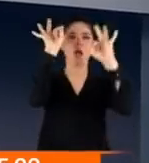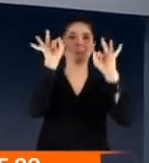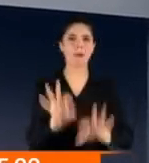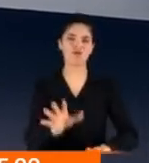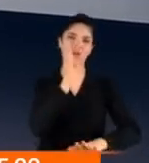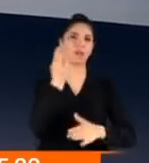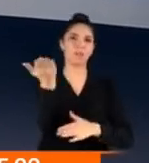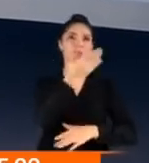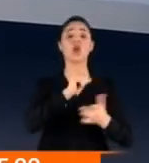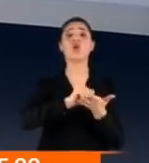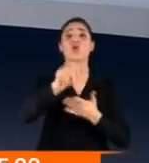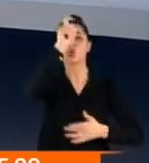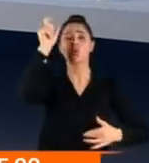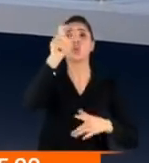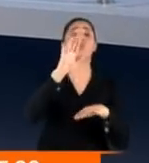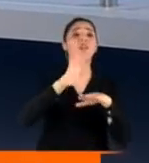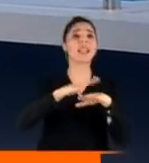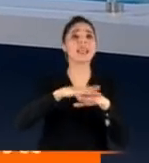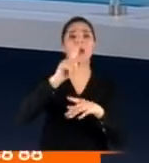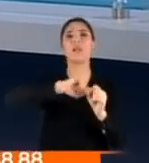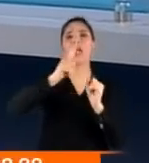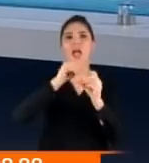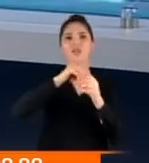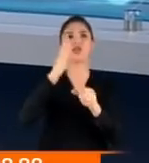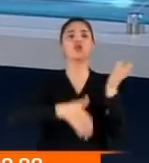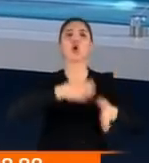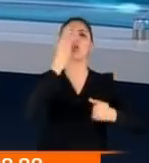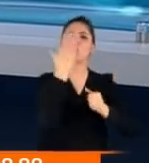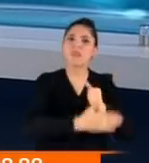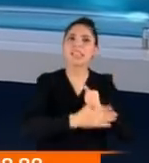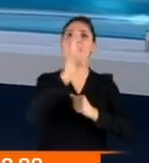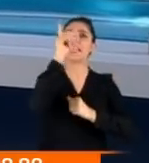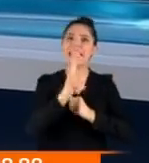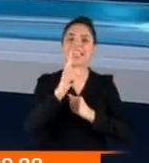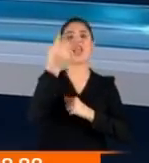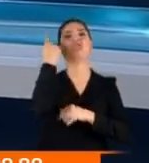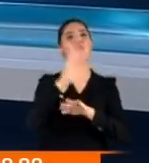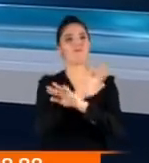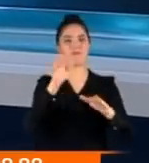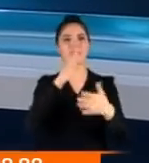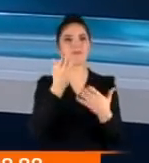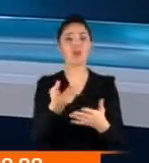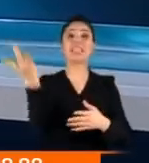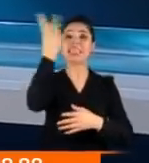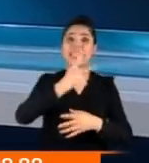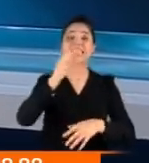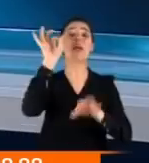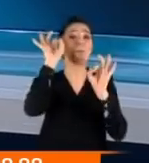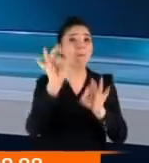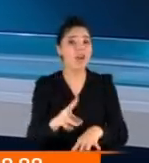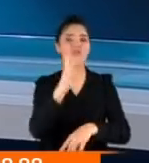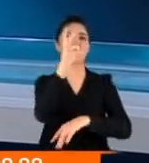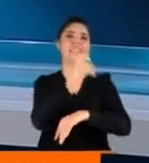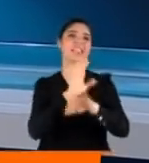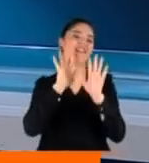girdik biliyorsunuz. Tüm Türkiye'de uygulanan hafta içi sokağa çıkma kısıtlamasının ilkini geride bıraktık. İkincisinin başlamasına